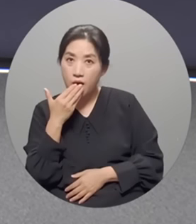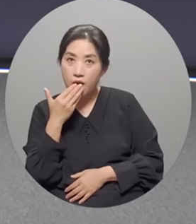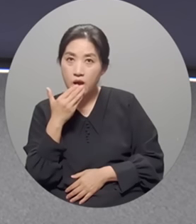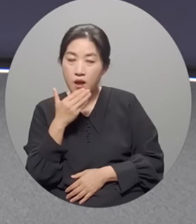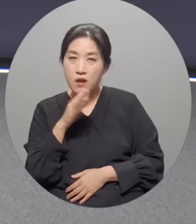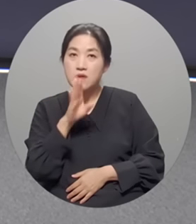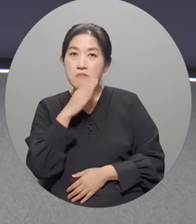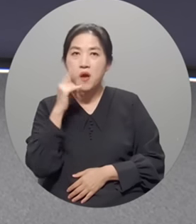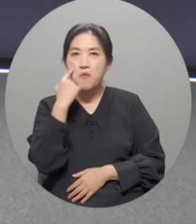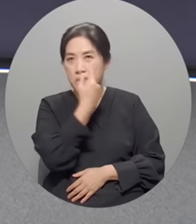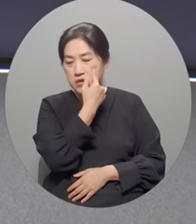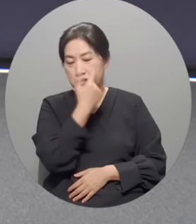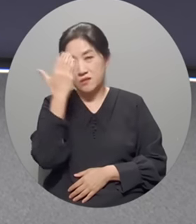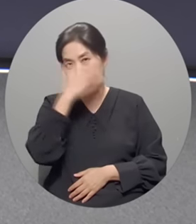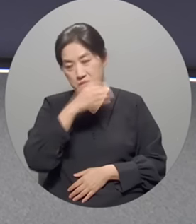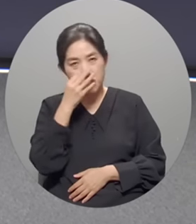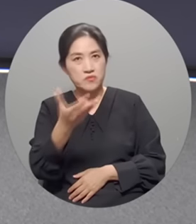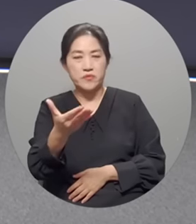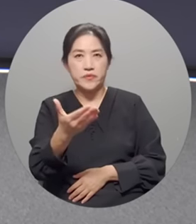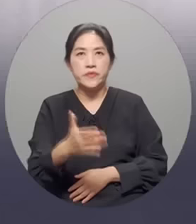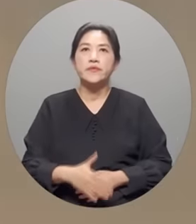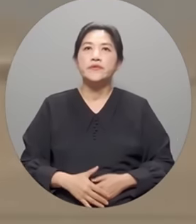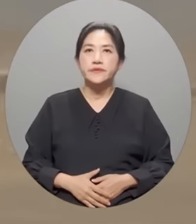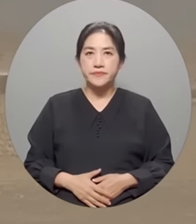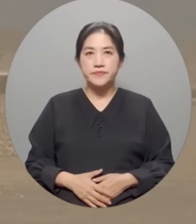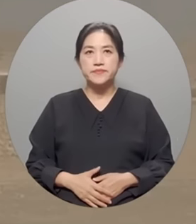팩트체크 알고보니에서 확인해봤습니다.